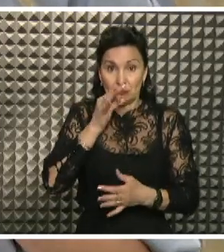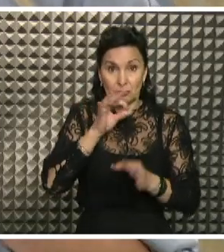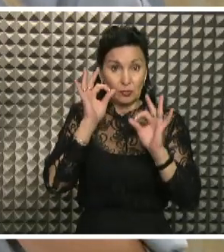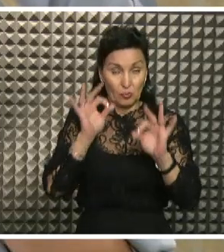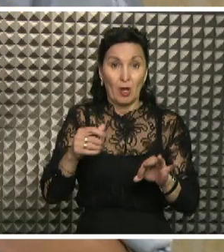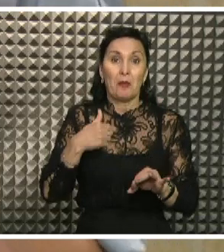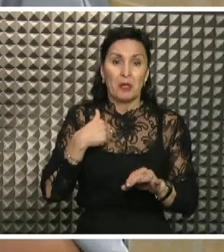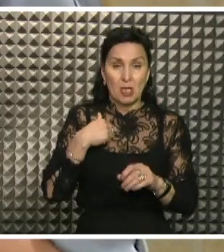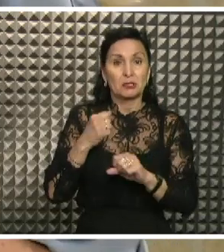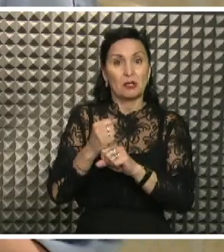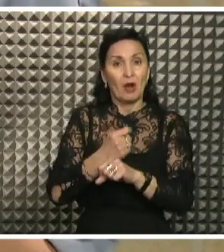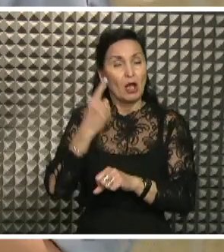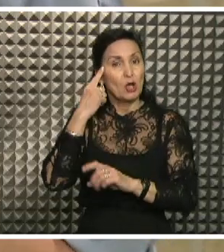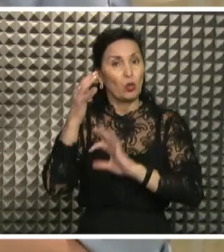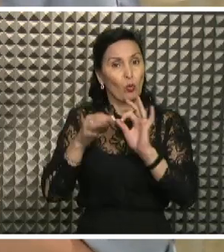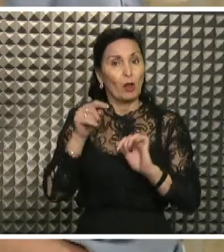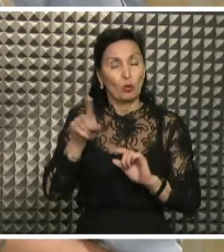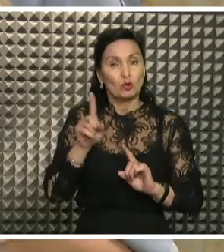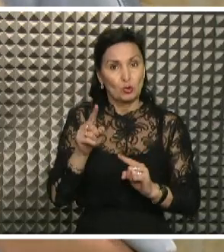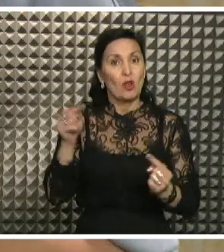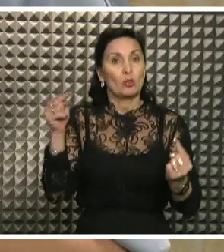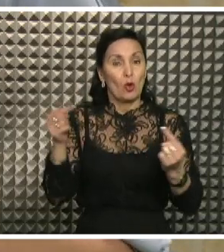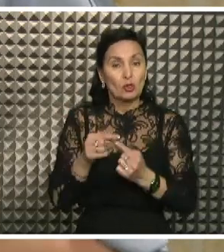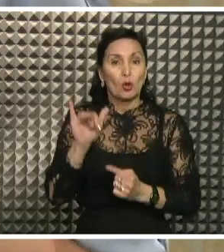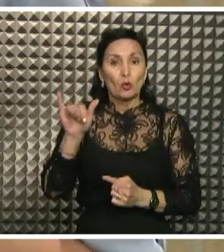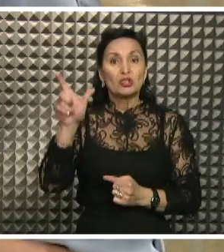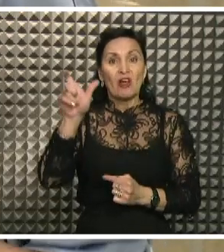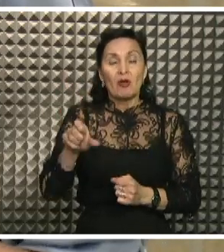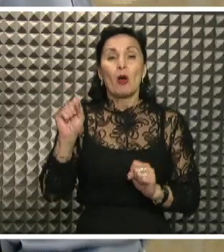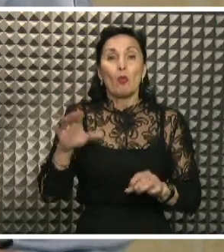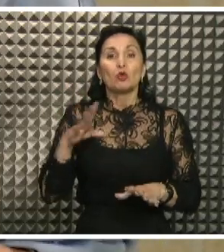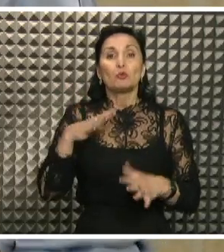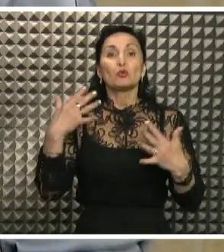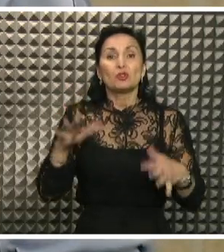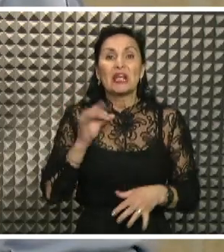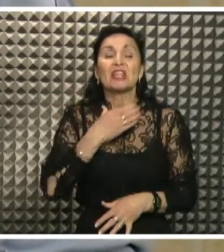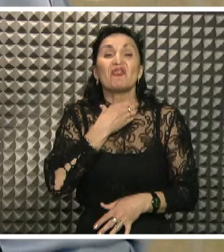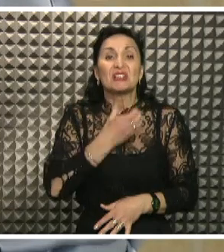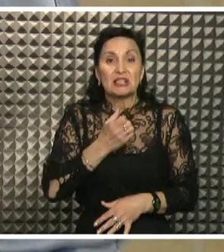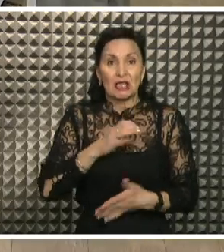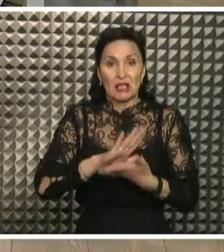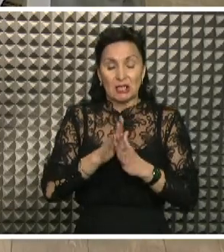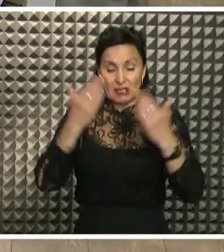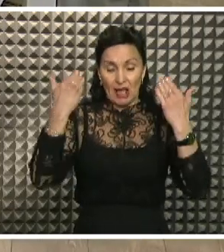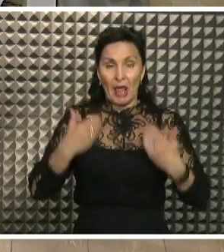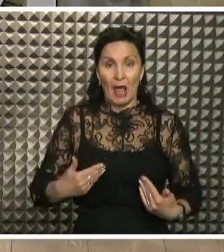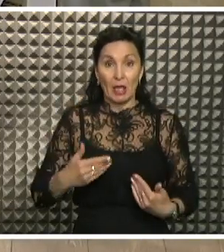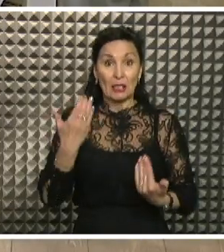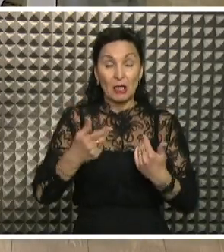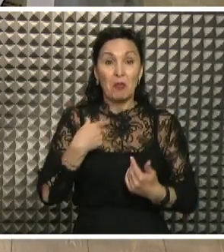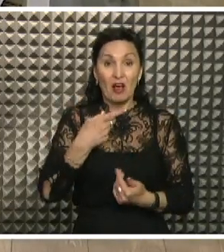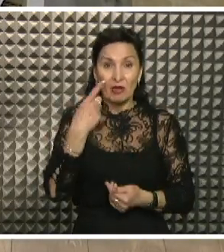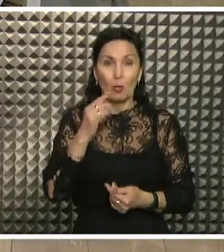меня заставляет задуматься о том, что наверняка у человека может быть уже и дефицитное состояние. Если мы говорим про